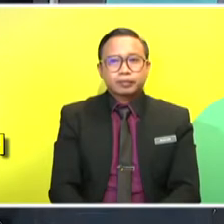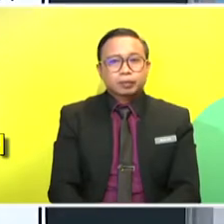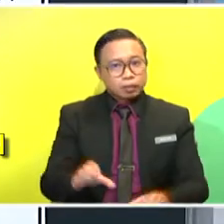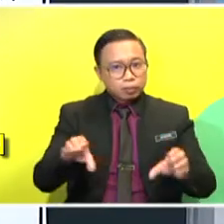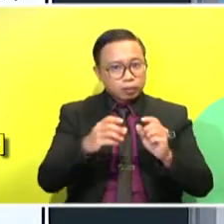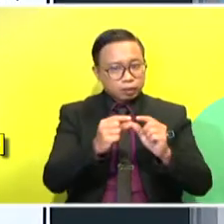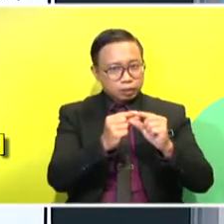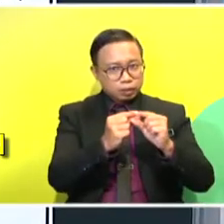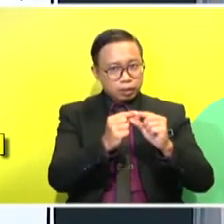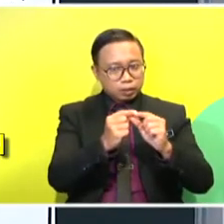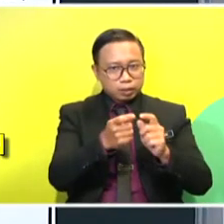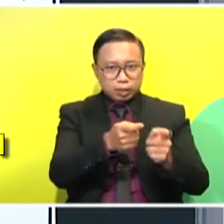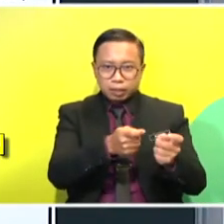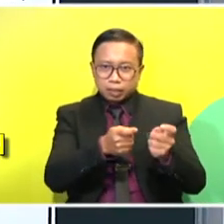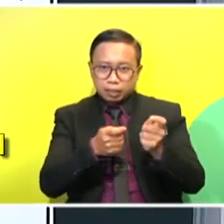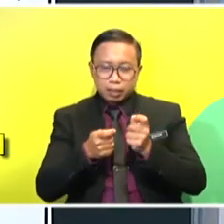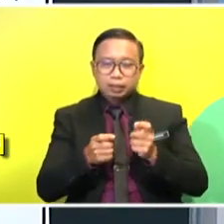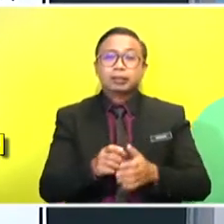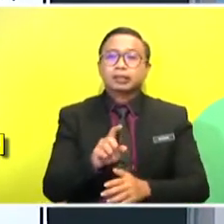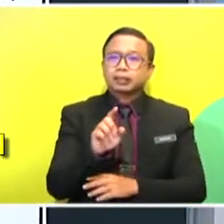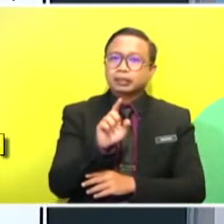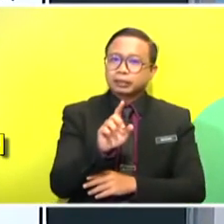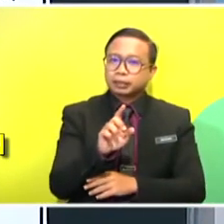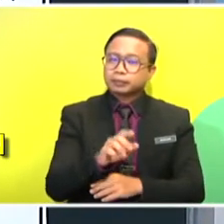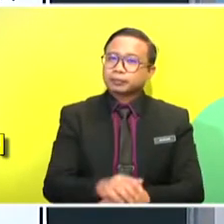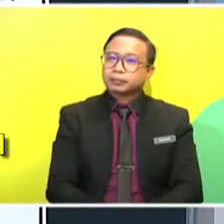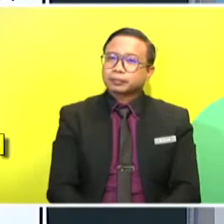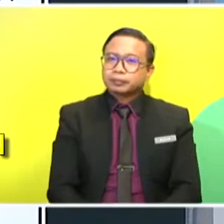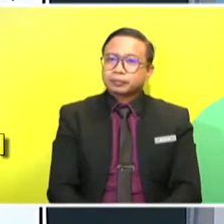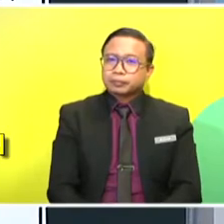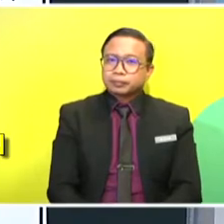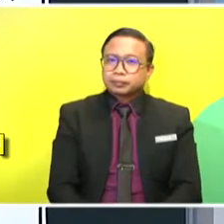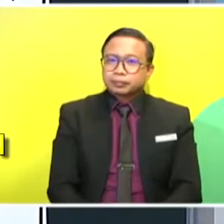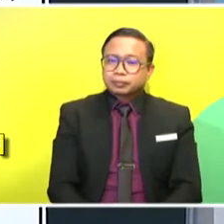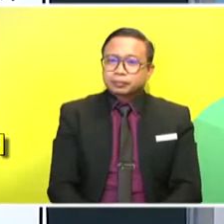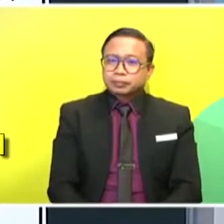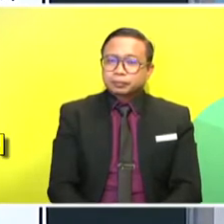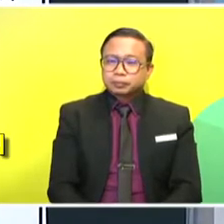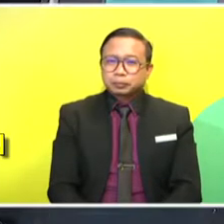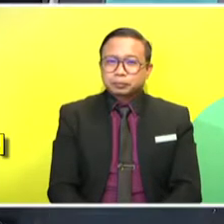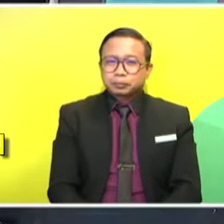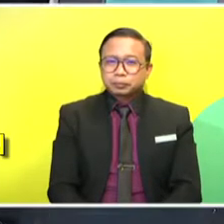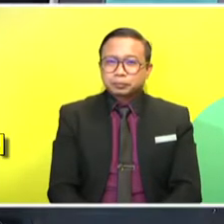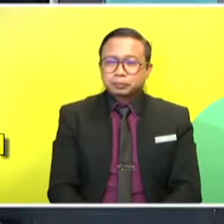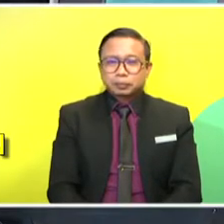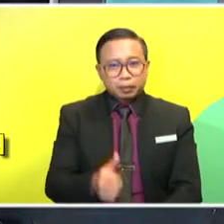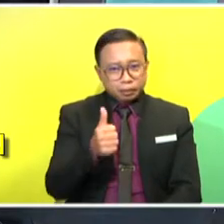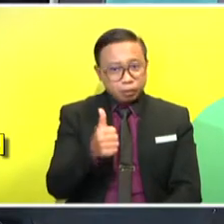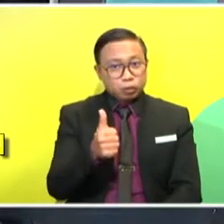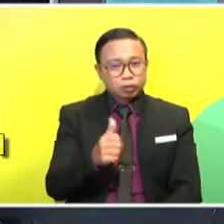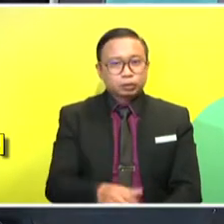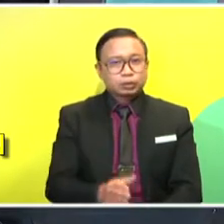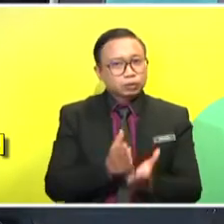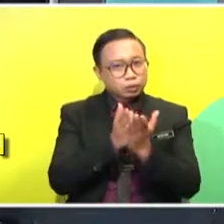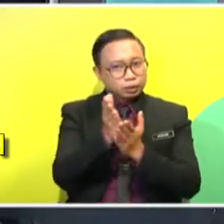benang ini. Tekan penyepit ni. Ya, betul. Dah dipadankan. Baik. Bagus Nisa. Baik,